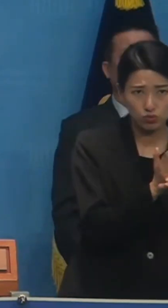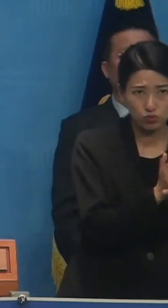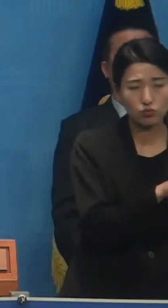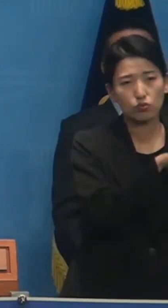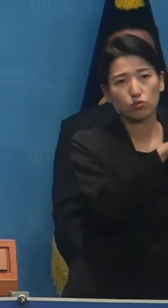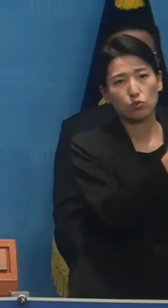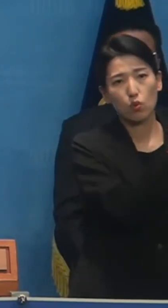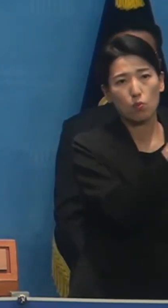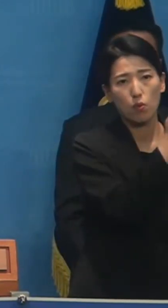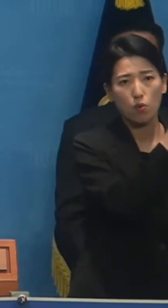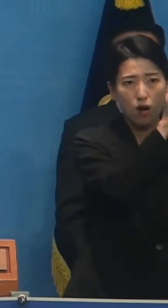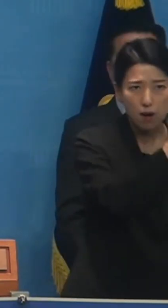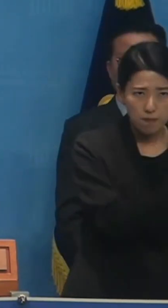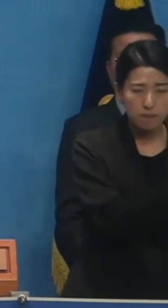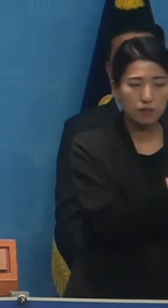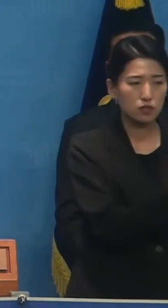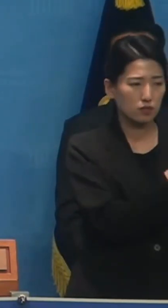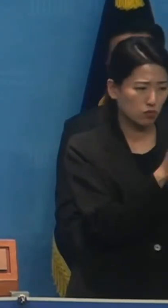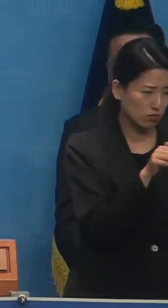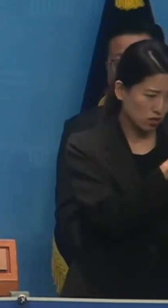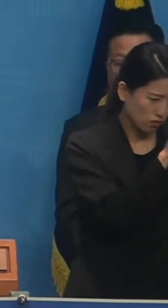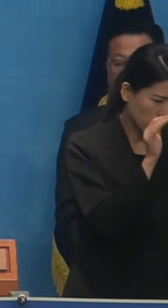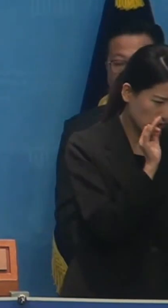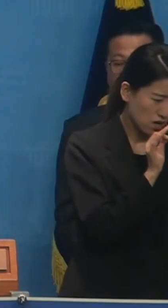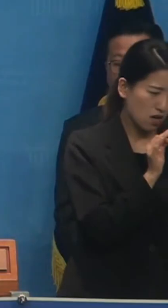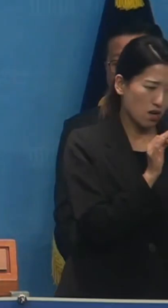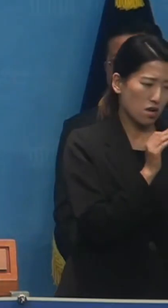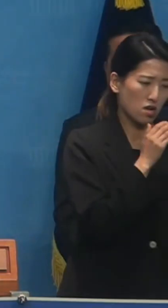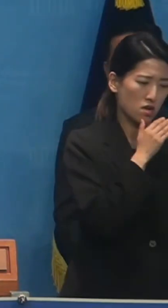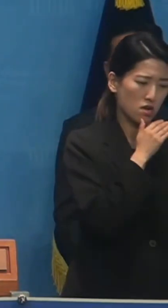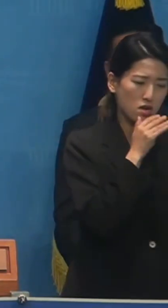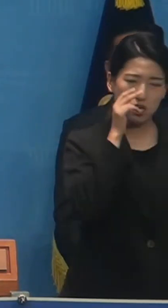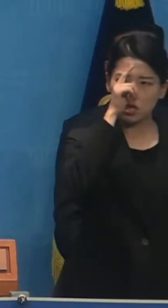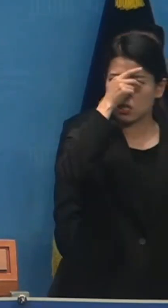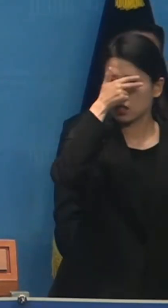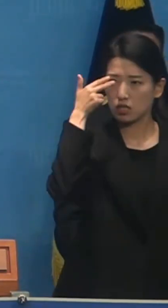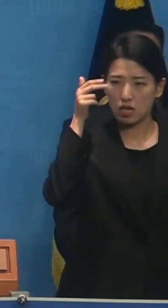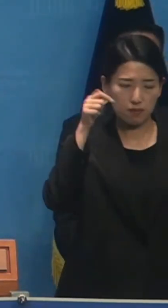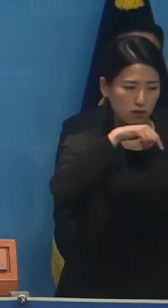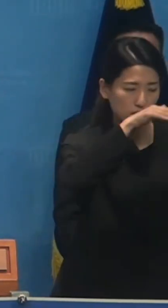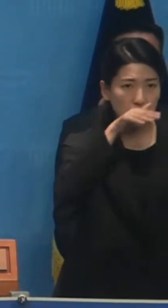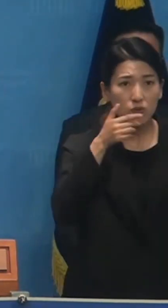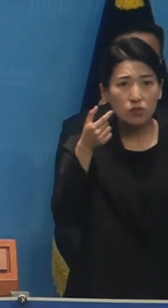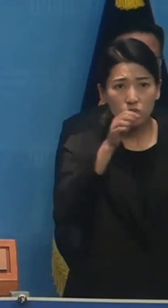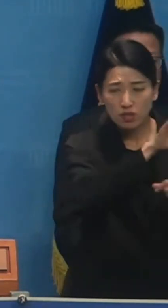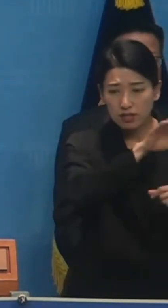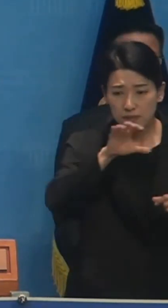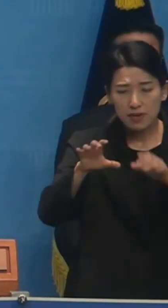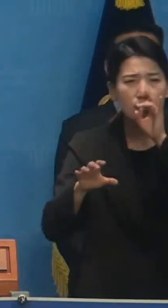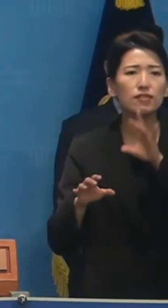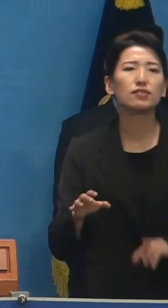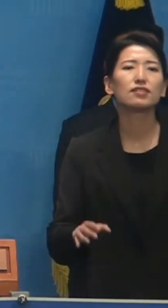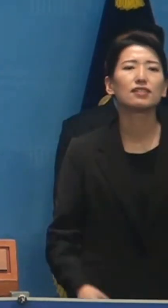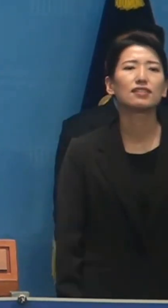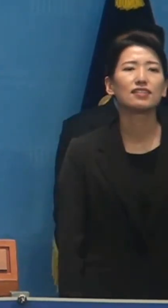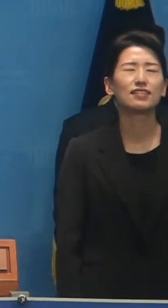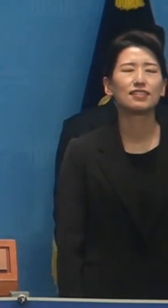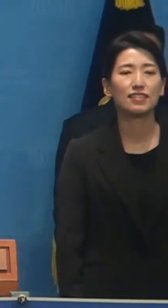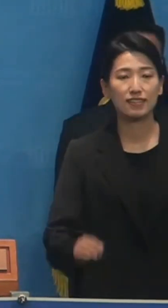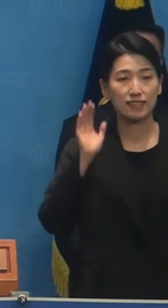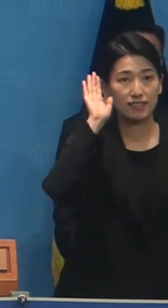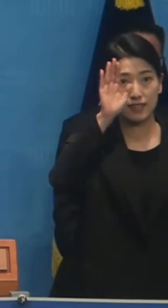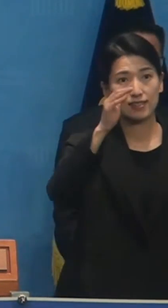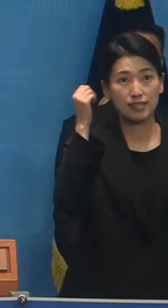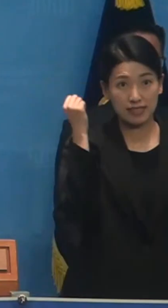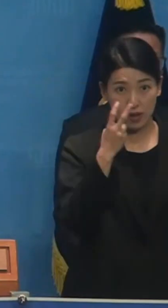그리고 이재명 후보가 앞으로는 대한민국에 이러한 불의한 일이 일어나지 않고